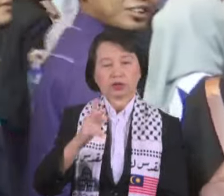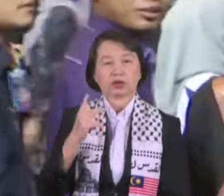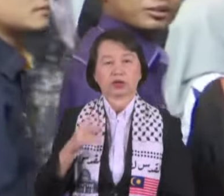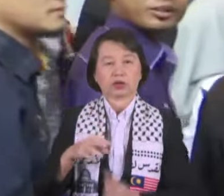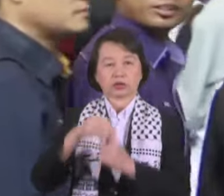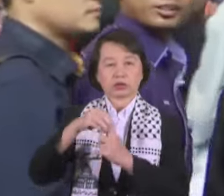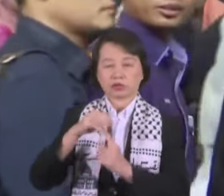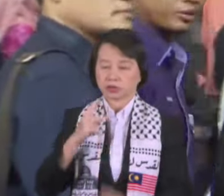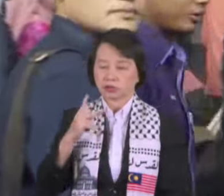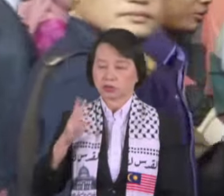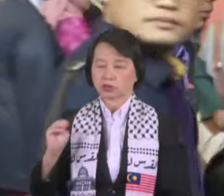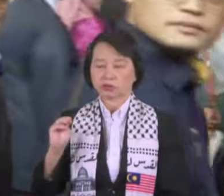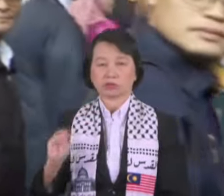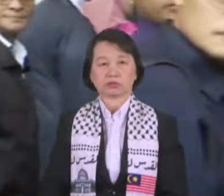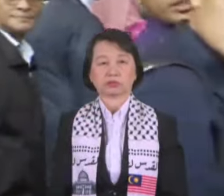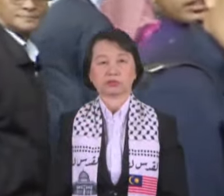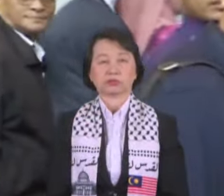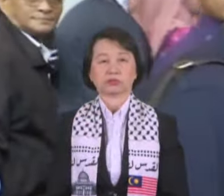KKM.